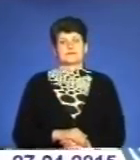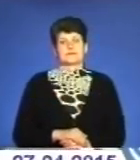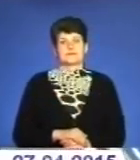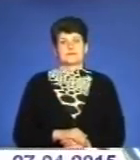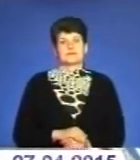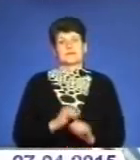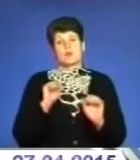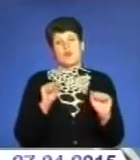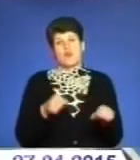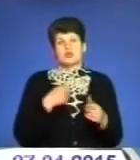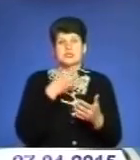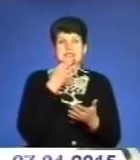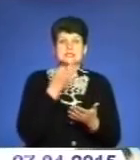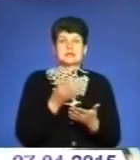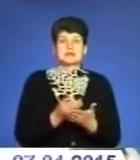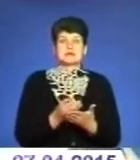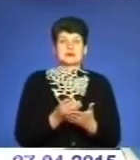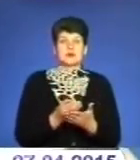а просто